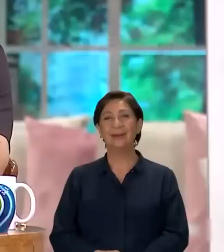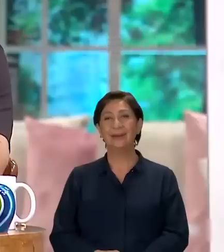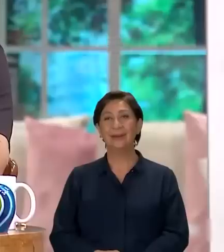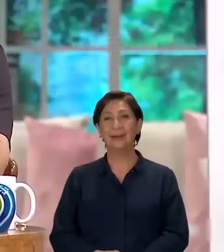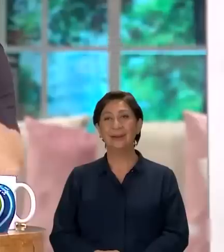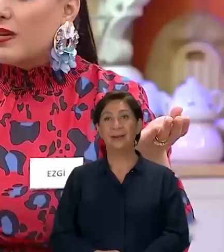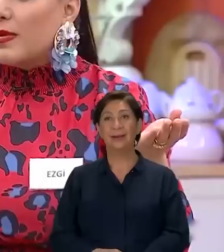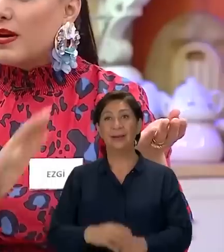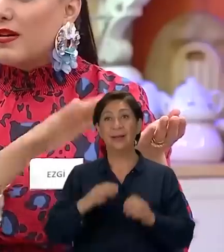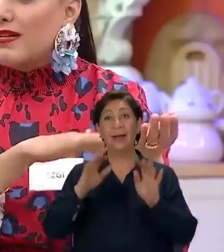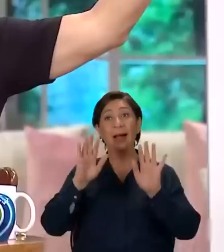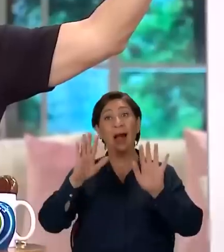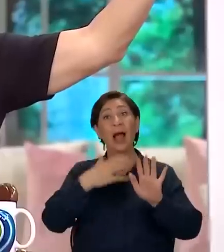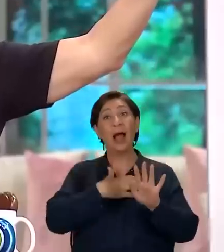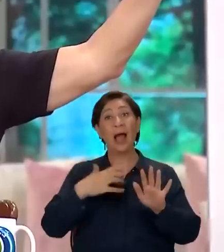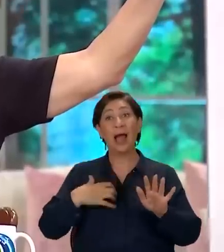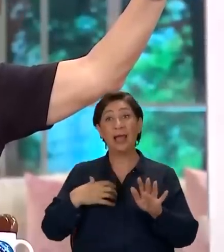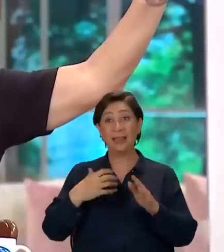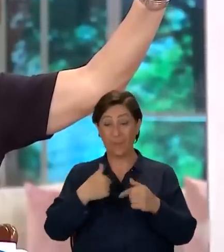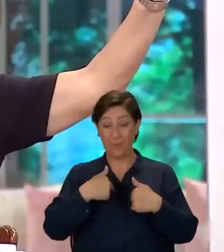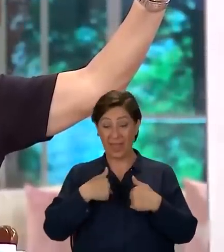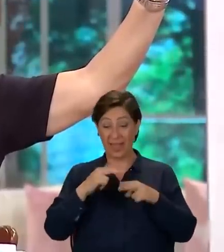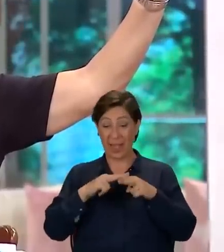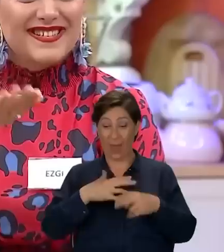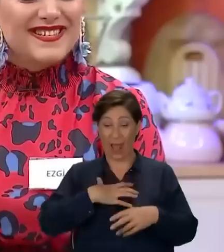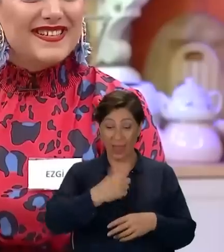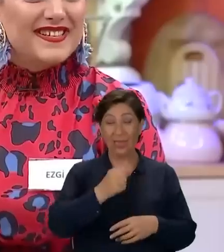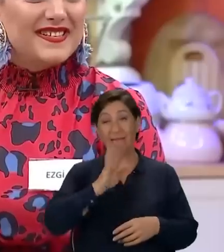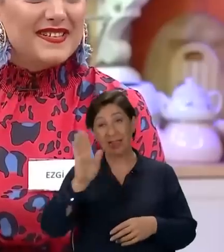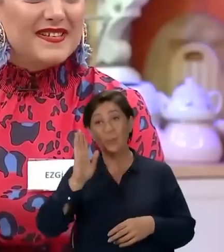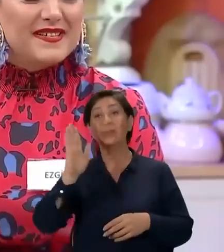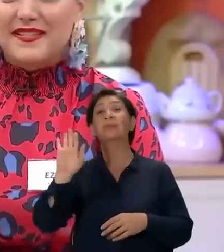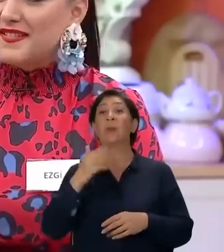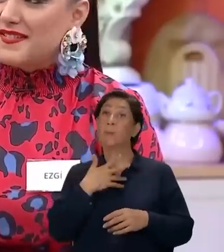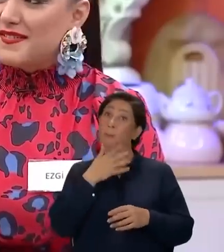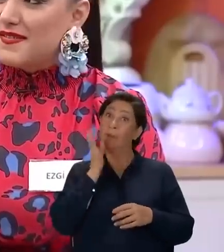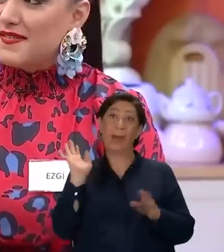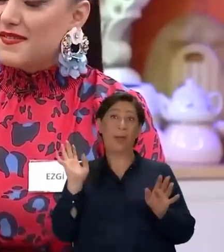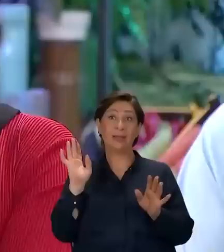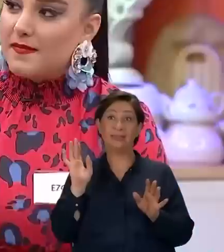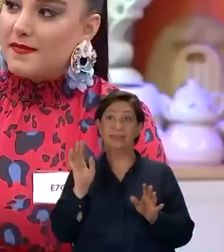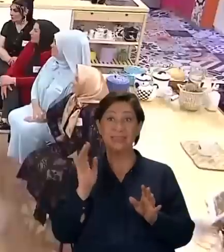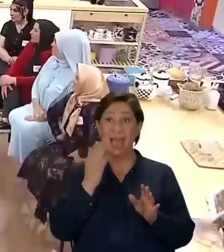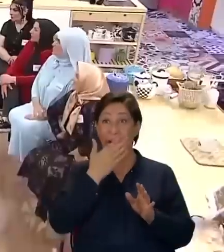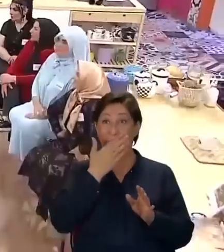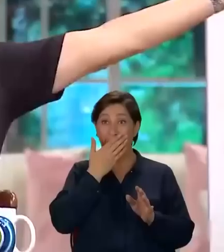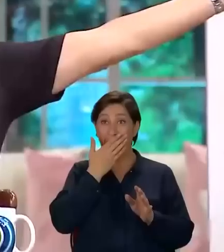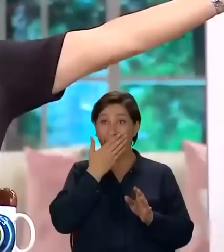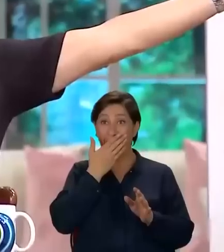Görelim. Senin derdi ev galiba. Aynen. Fatih Bettür anne, Kemal beni alıp gider mi gitmez mi? Bilemem onu.